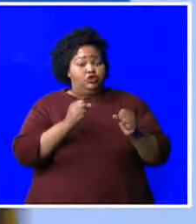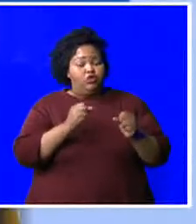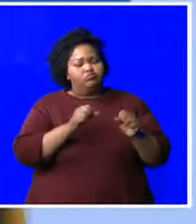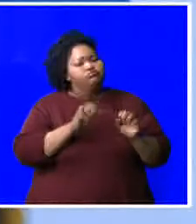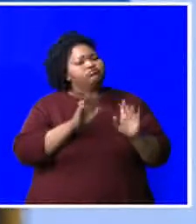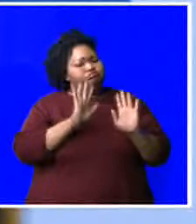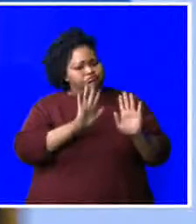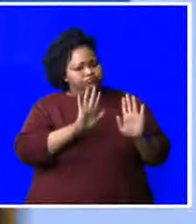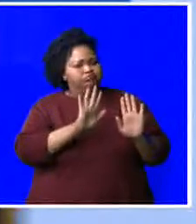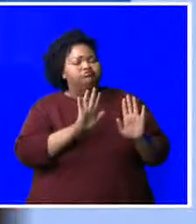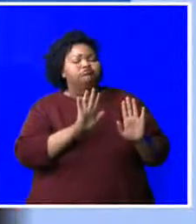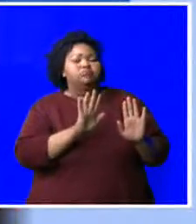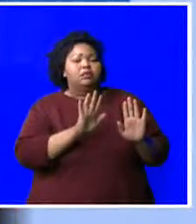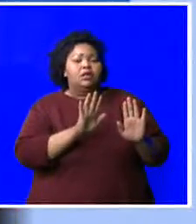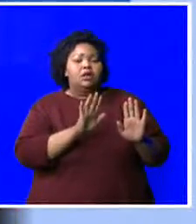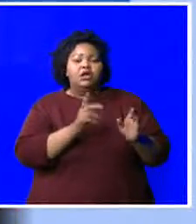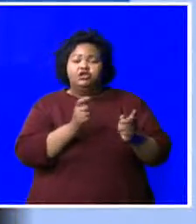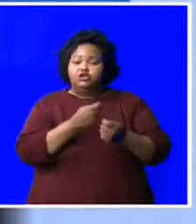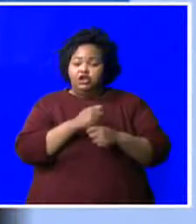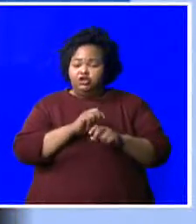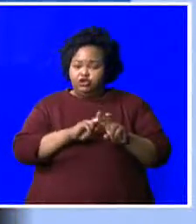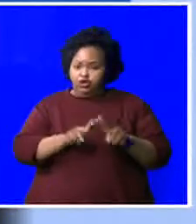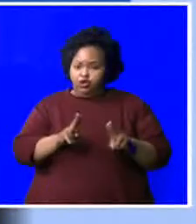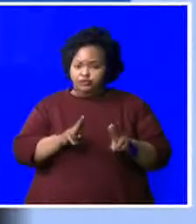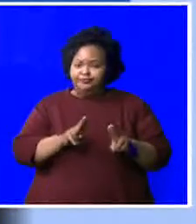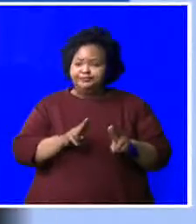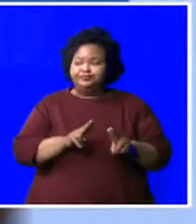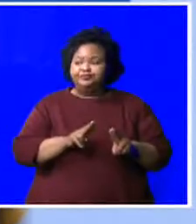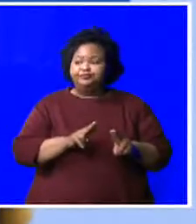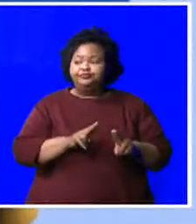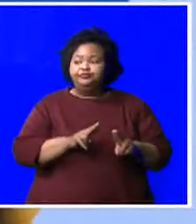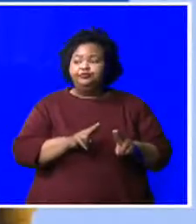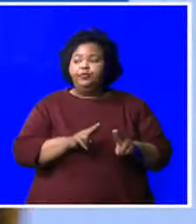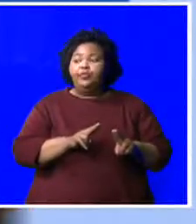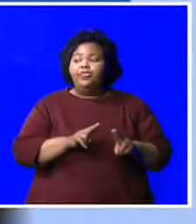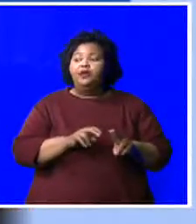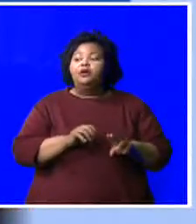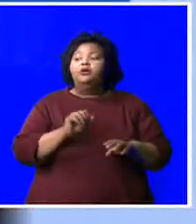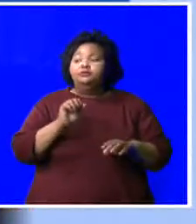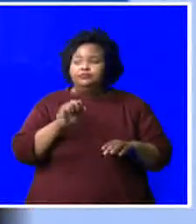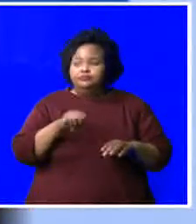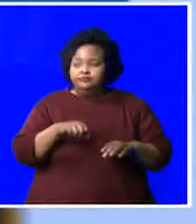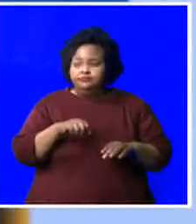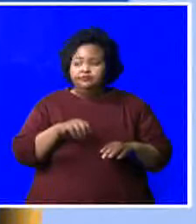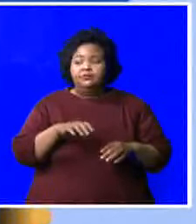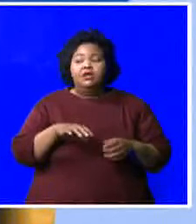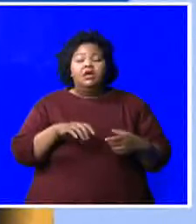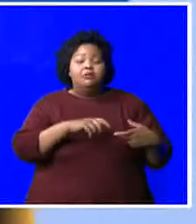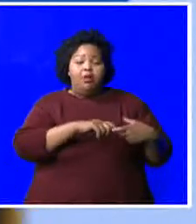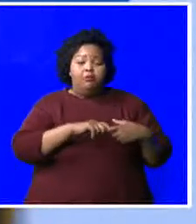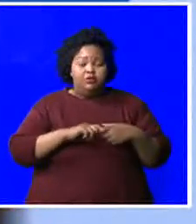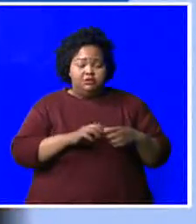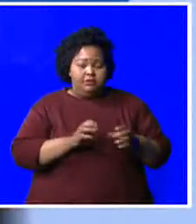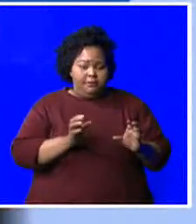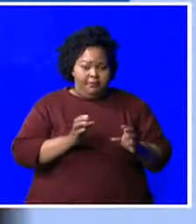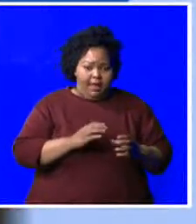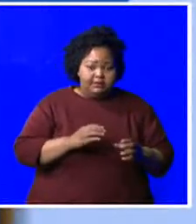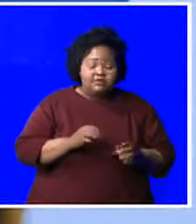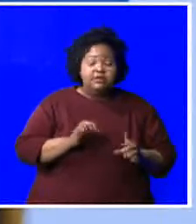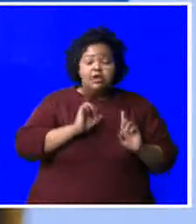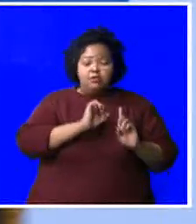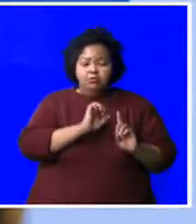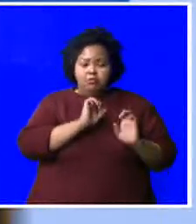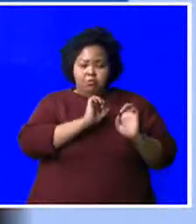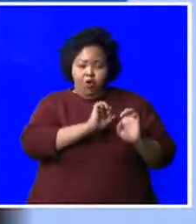bayo nehluke ngayo kulokunye ngolokuthi kubo president noma emaphathini lamuhla abakhethe isikhumbuzo abasamfuni